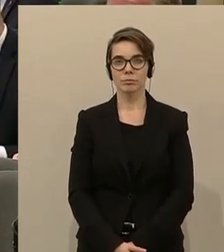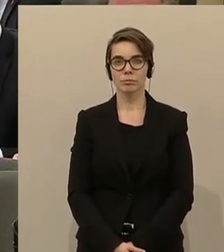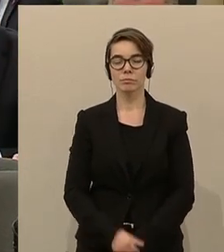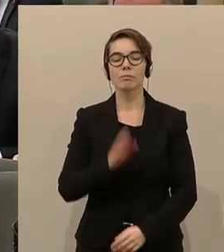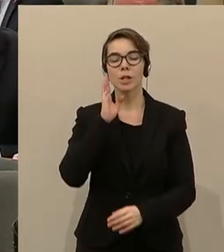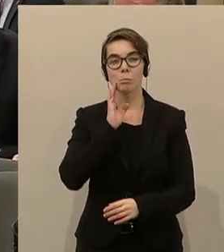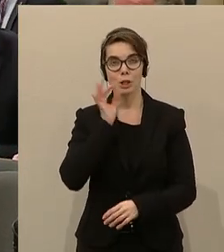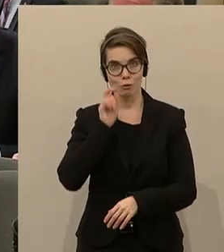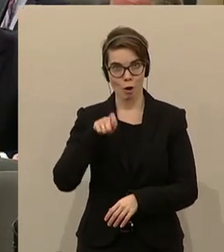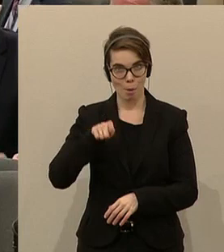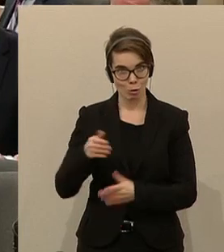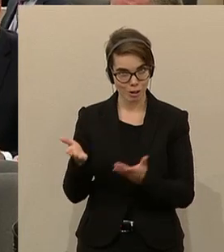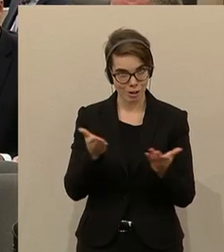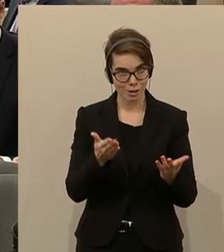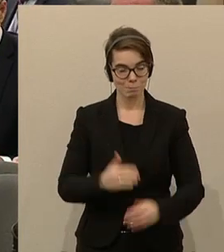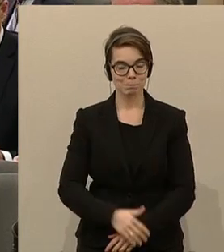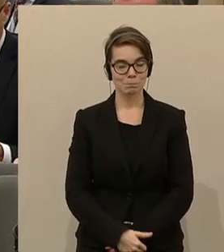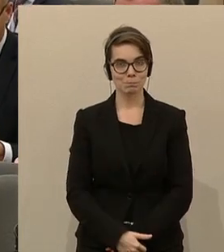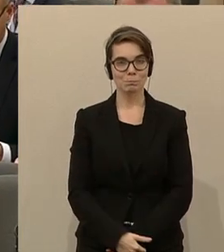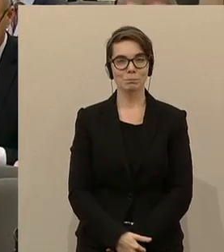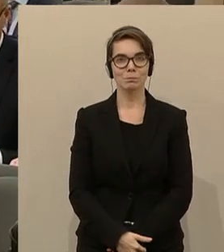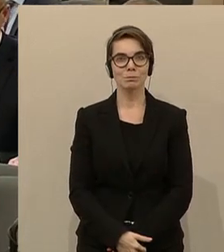Bitte, Frau Abgeordnete.